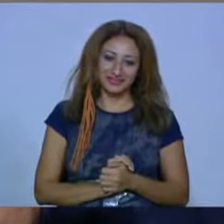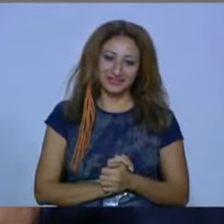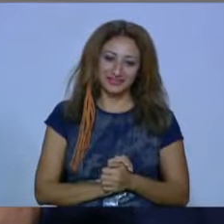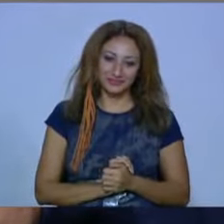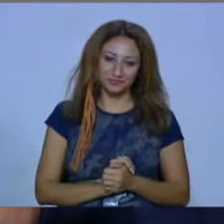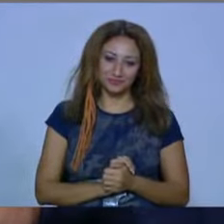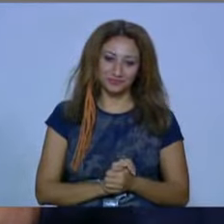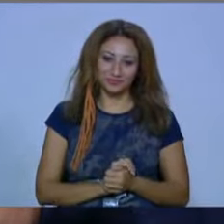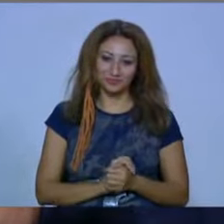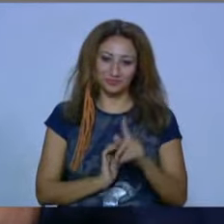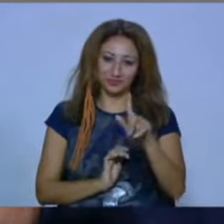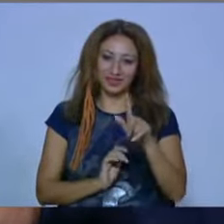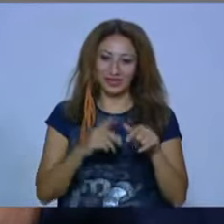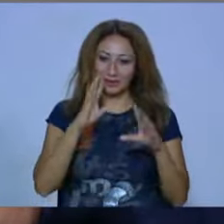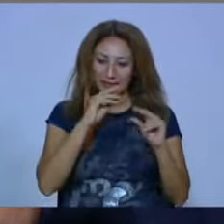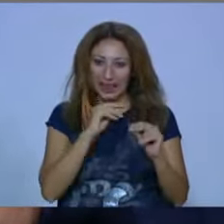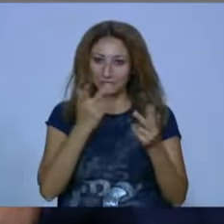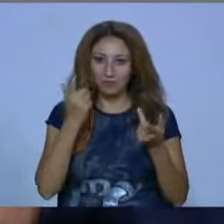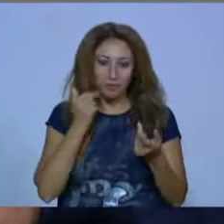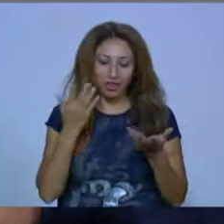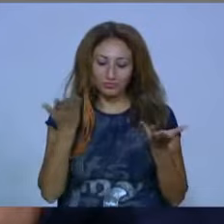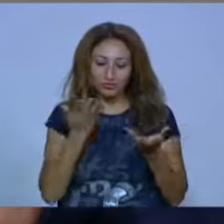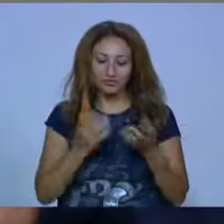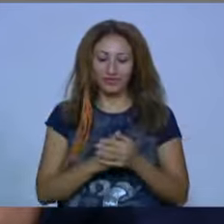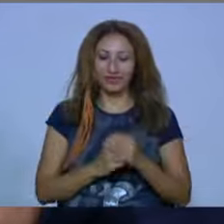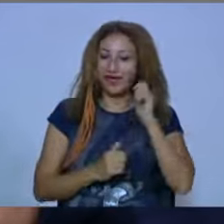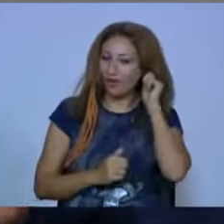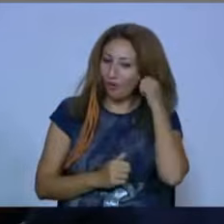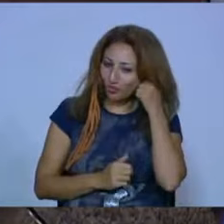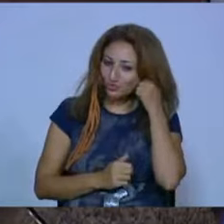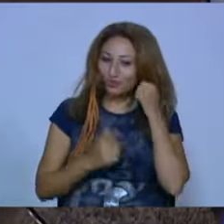فده كان بيمسكه من ودنه ويقعد يرقصه يروض.